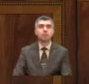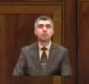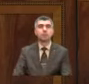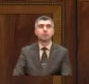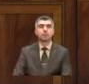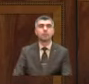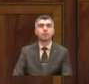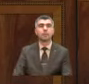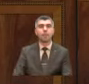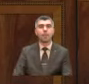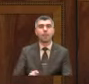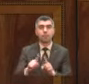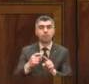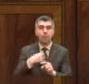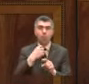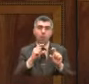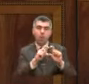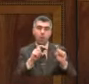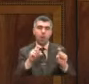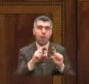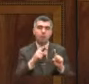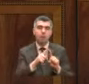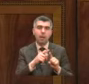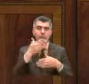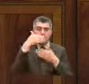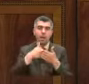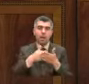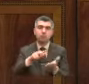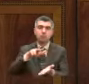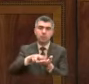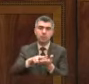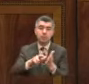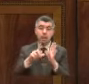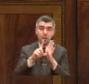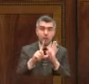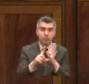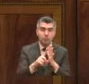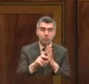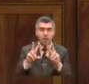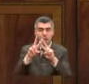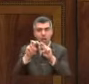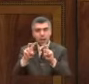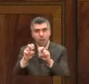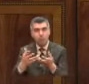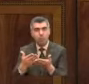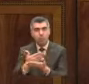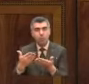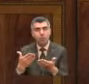نقول واحد العنوان ديال التزام ديال المغرب، هاد القوانين اللي قلناها، هاد الاجهزه ديال المراقبه، هاد